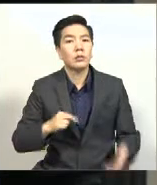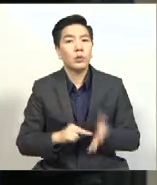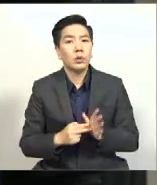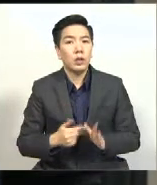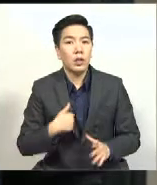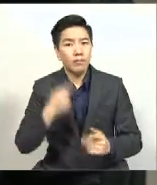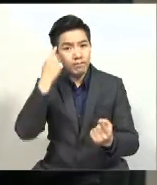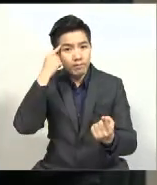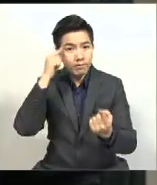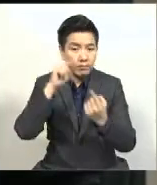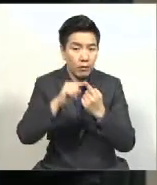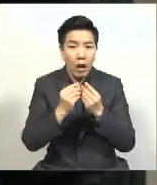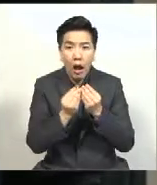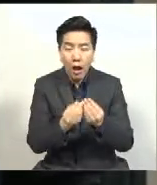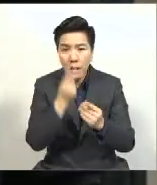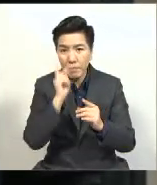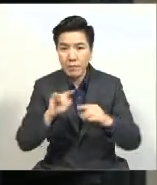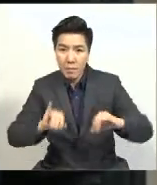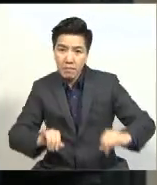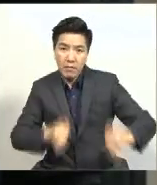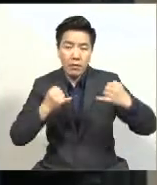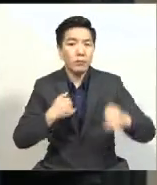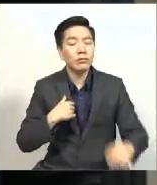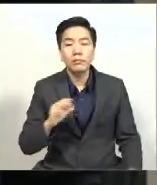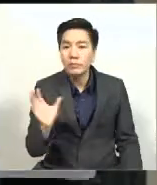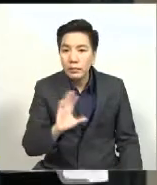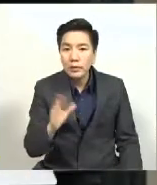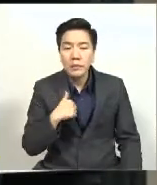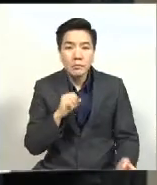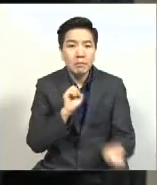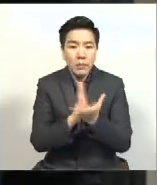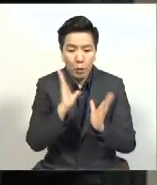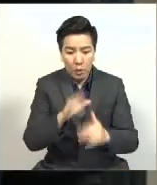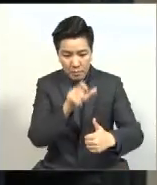ตั้งเป้าในการที่จะไปเป็นศัตรูหรือว่ามีตั้งเป้าที่จะไปทำร้ายใครเป็นพิเศษไม่มีนะครับจะเห็น